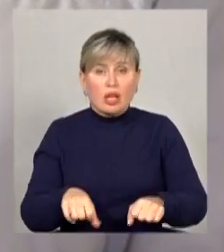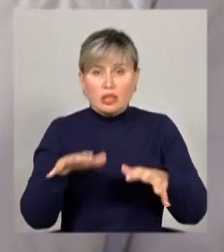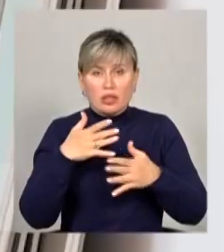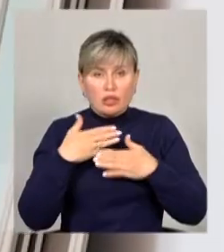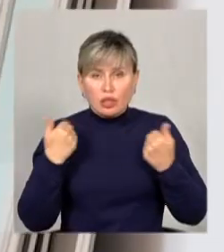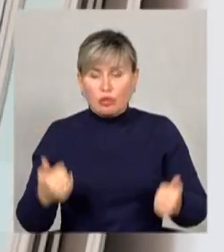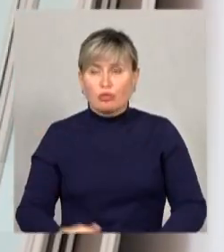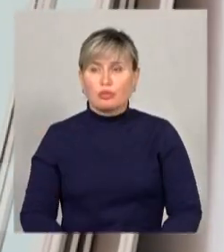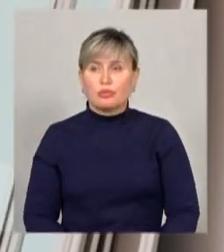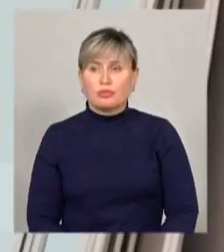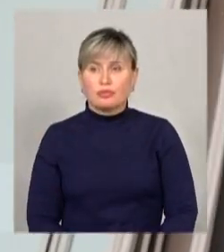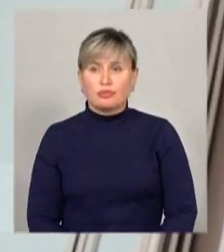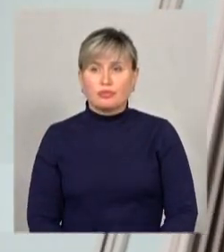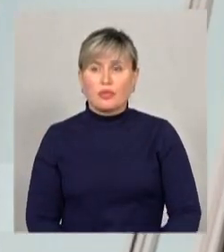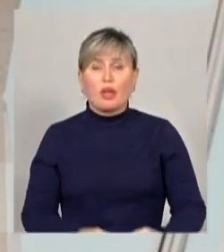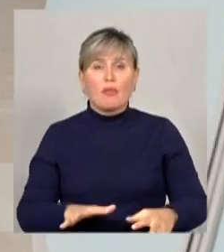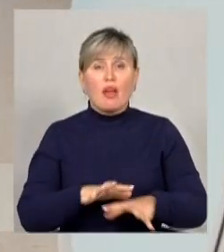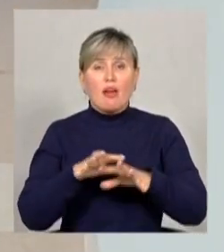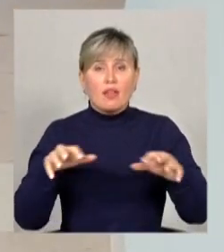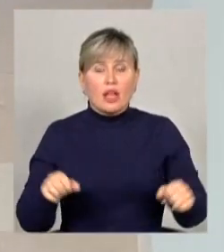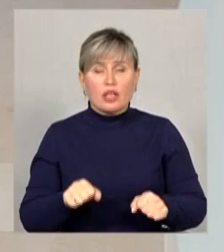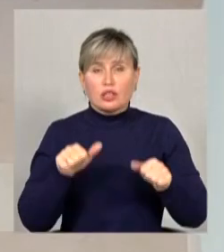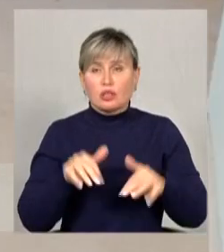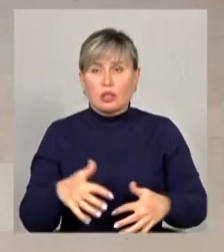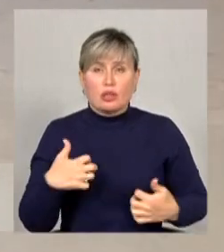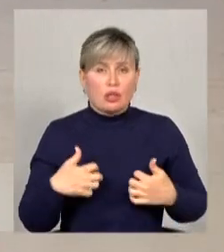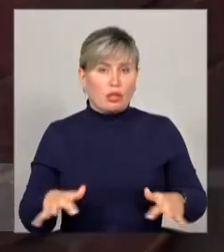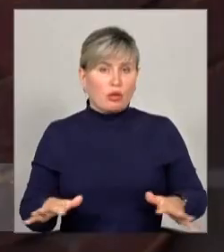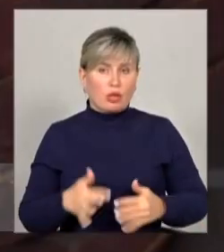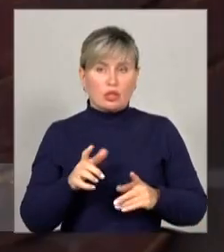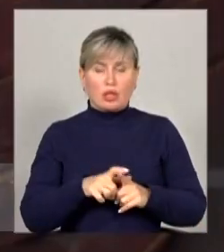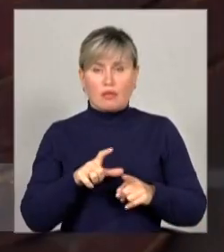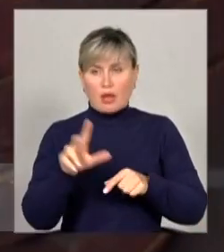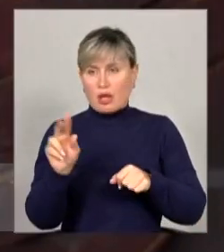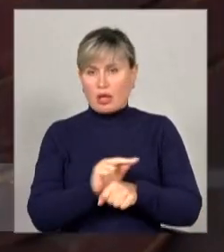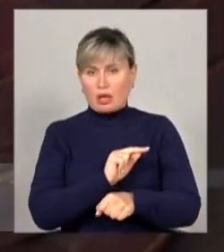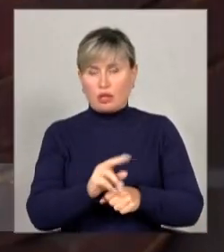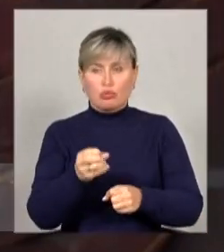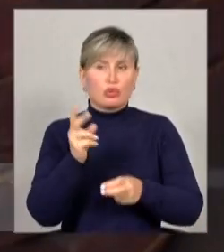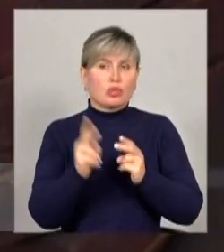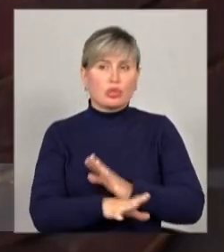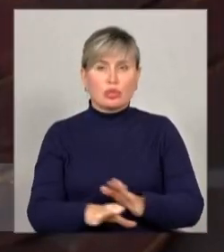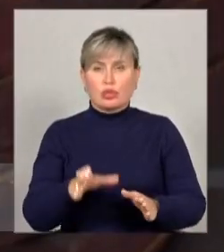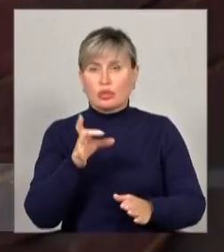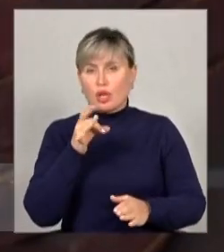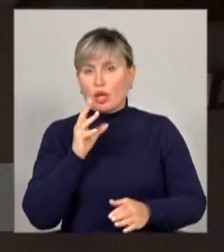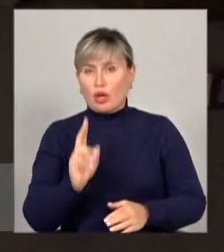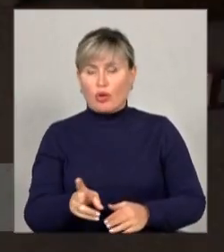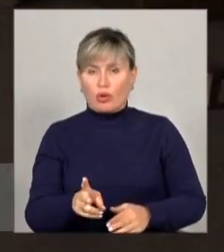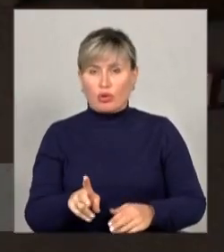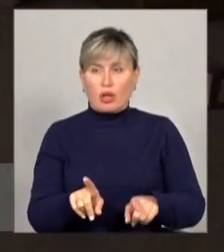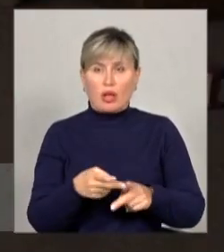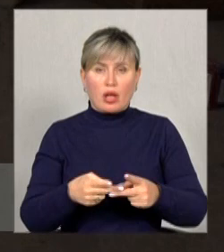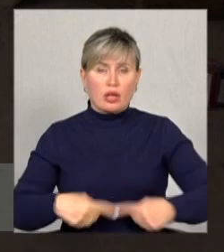нет. А вот местные власти решать проблему не торопятся. По их словам, реконструкцию здания не завершили в срок из-за недобросовестного